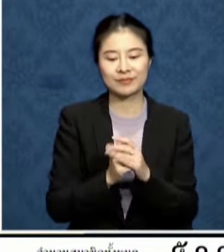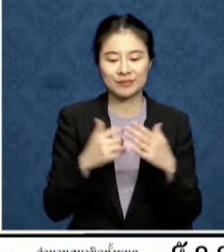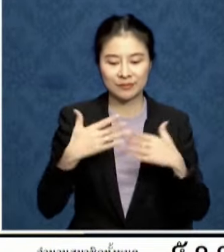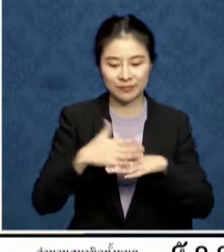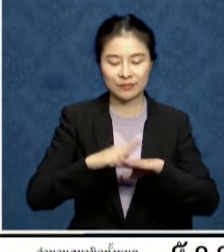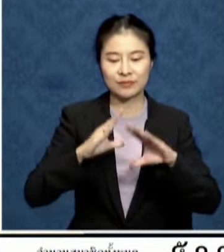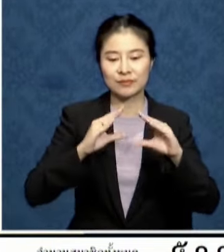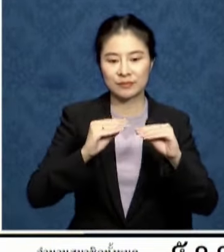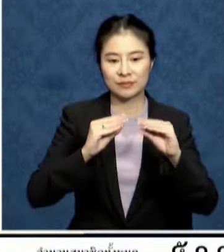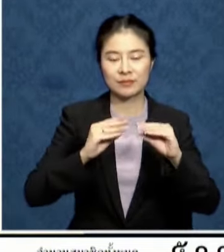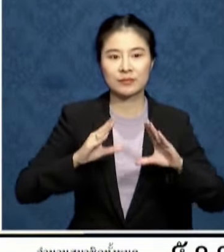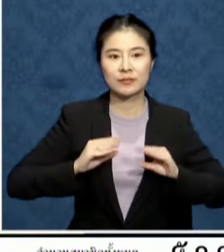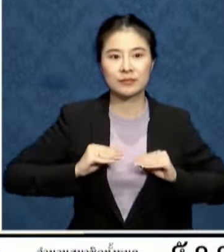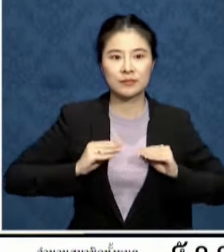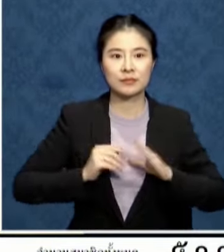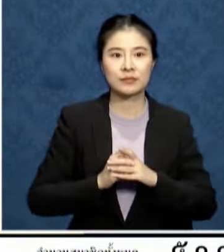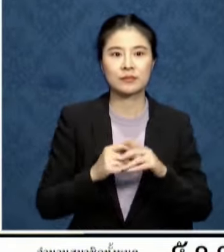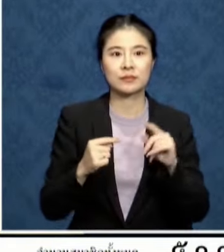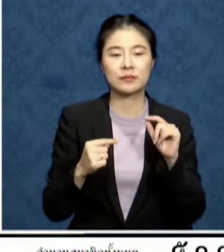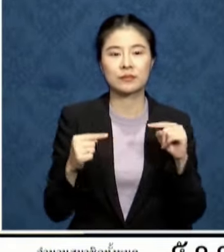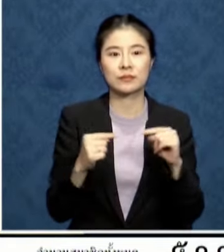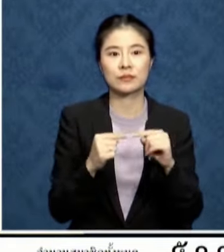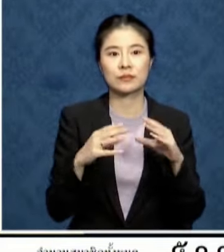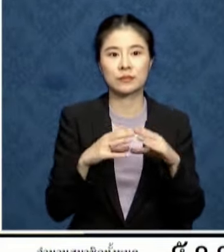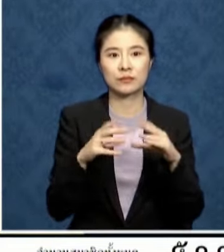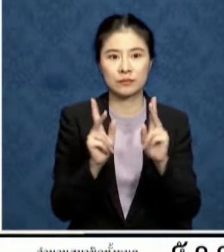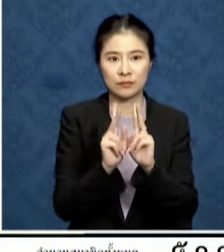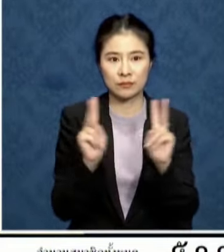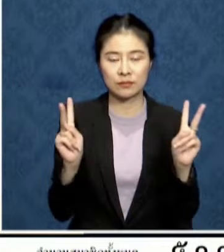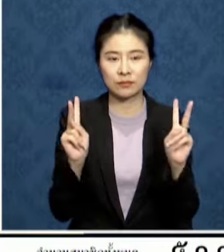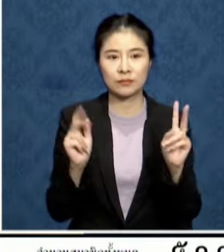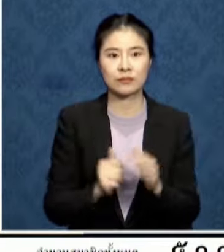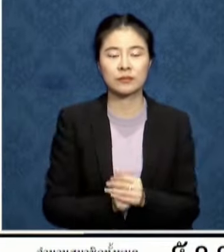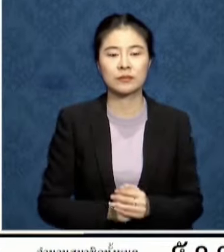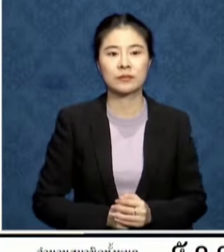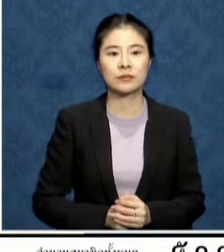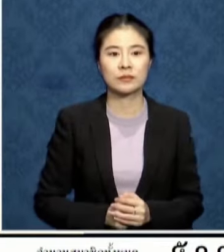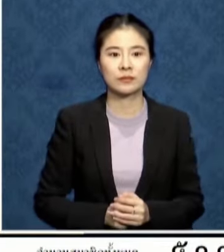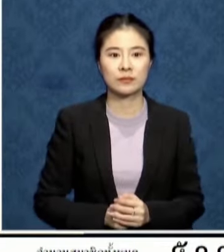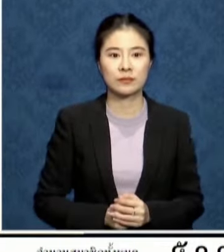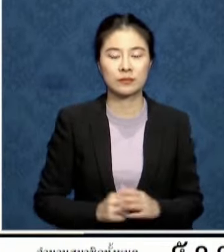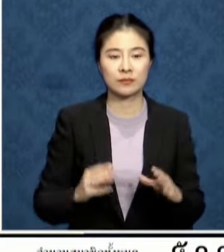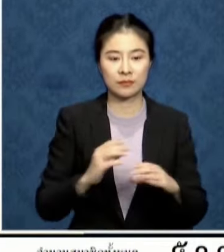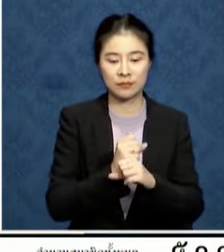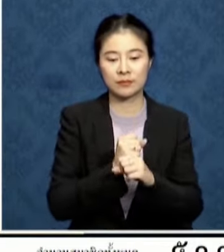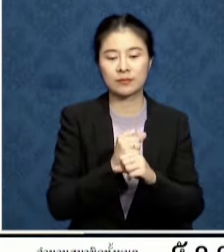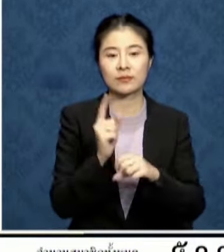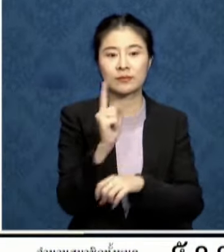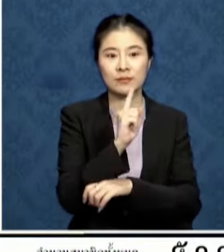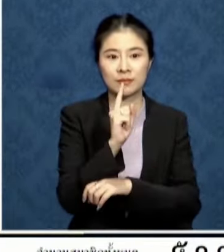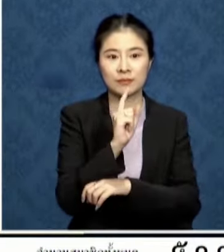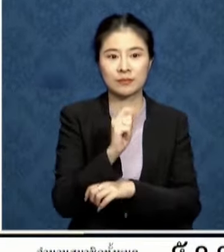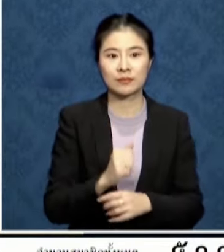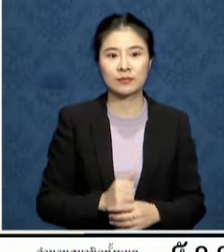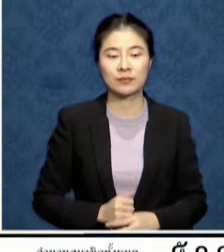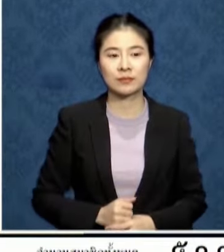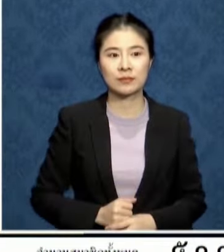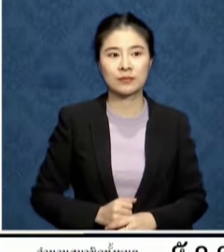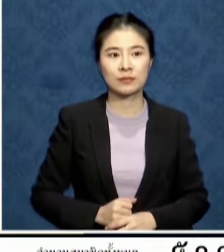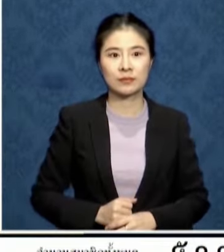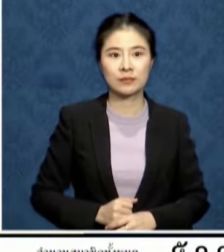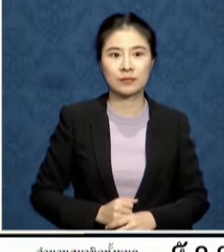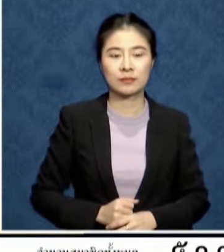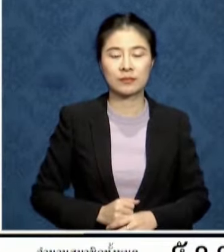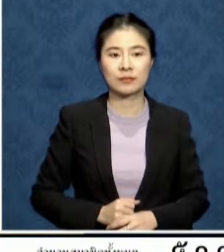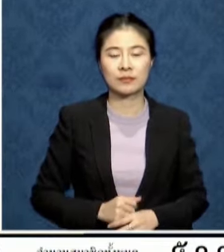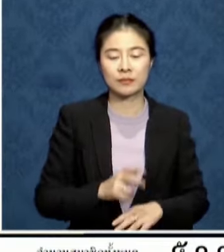เพิ่มเติมครับกับทุกฝ่ายในชั้นของคณะกรรมาธิการดังนั้นครับท่านประธานหากกล่าวโดยสรุปแม้ว่าผมกับท่านประธานอาจจะยังเห็